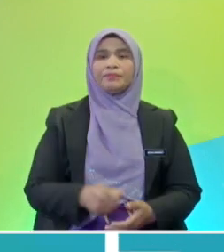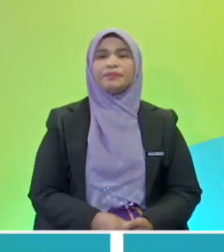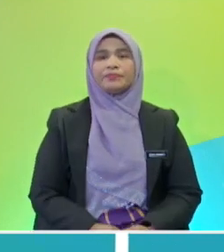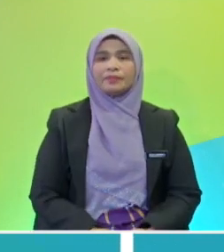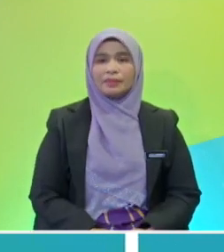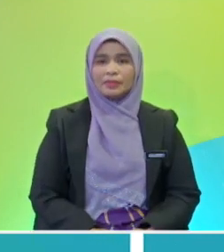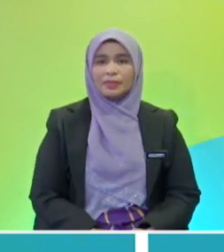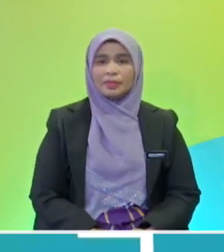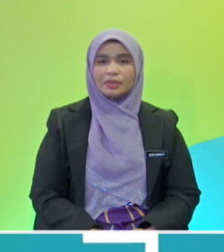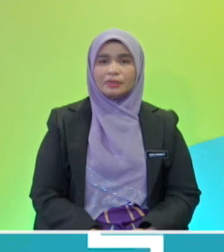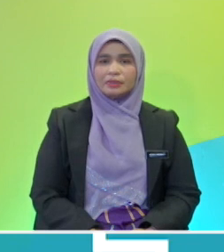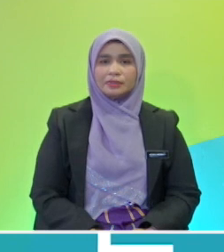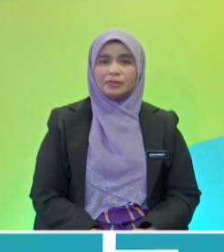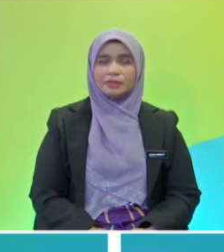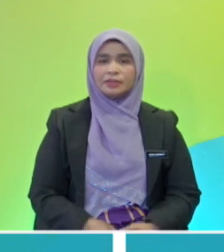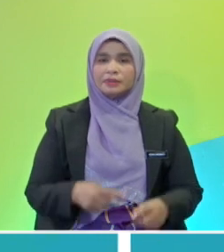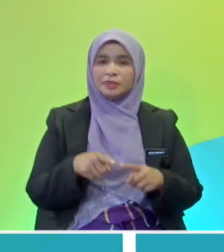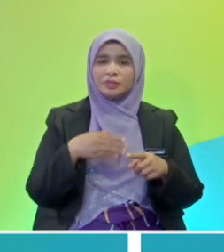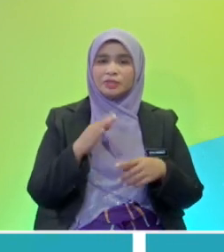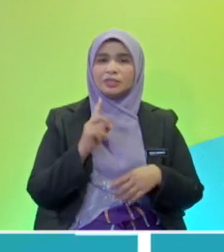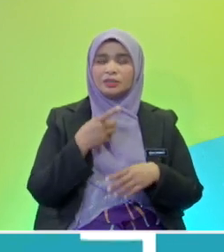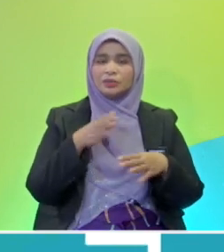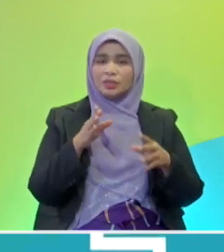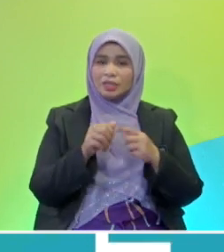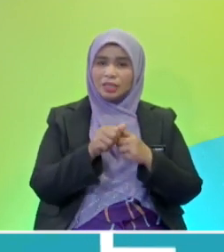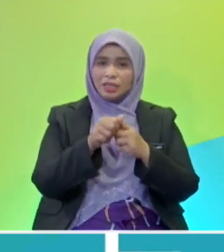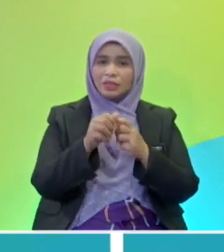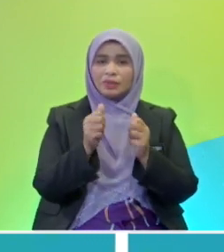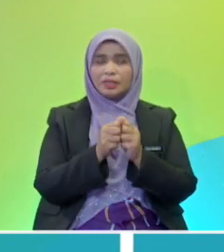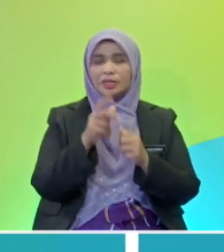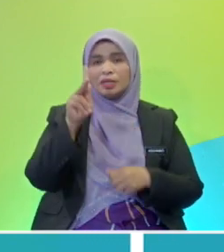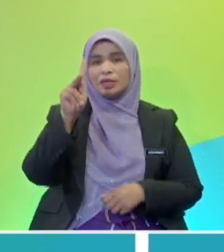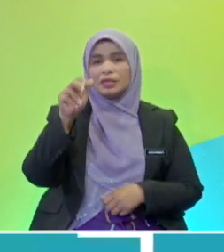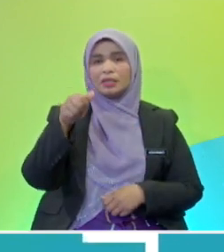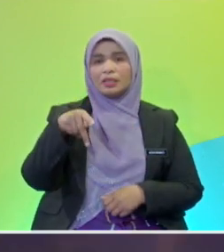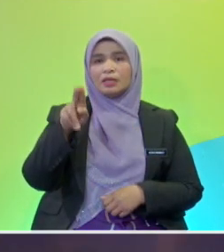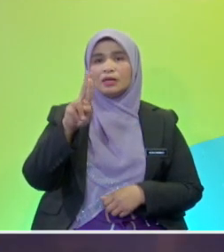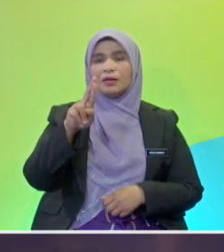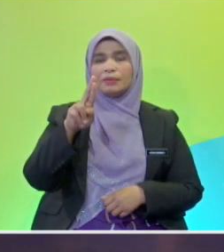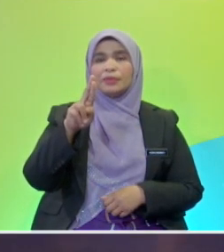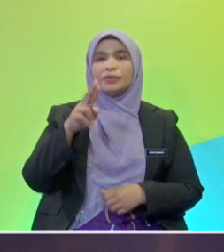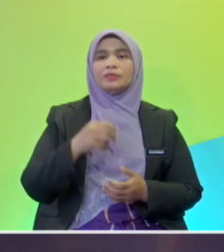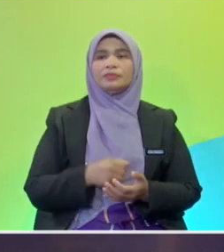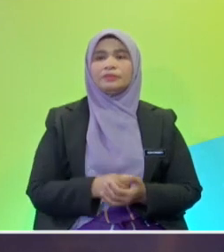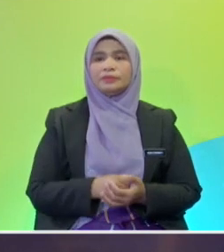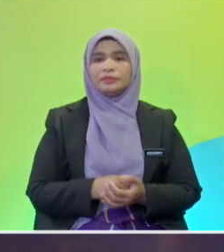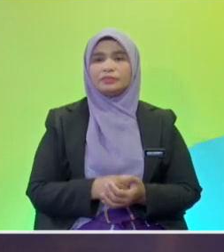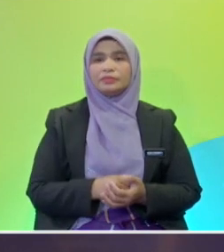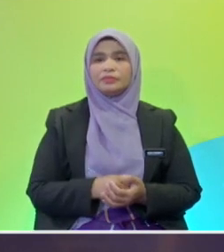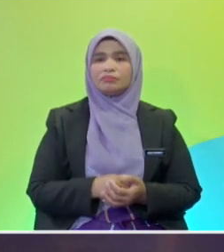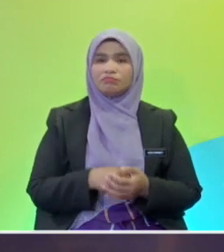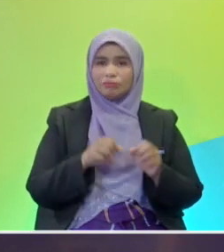ikut dengan kapur ni Cikgu langkah berikutnya Cikgu boleh ke angkat Cikgu kalau kau orang pekatkan nak angkat buat macam